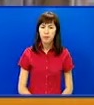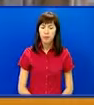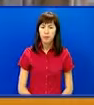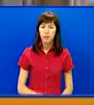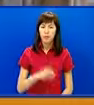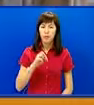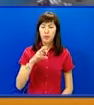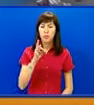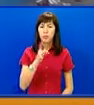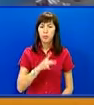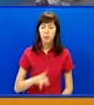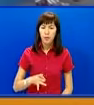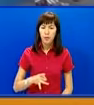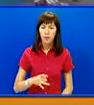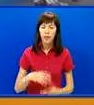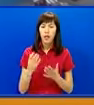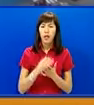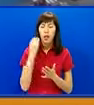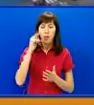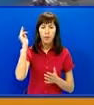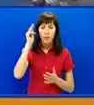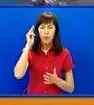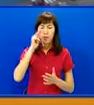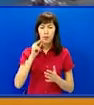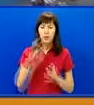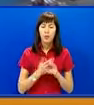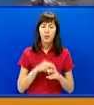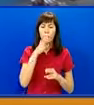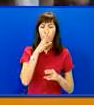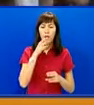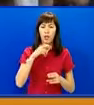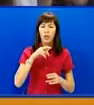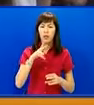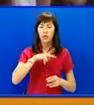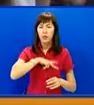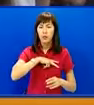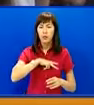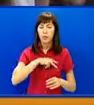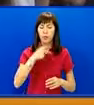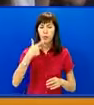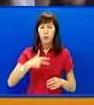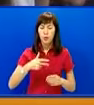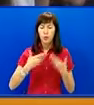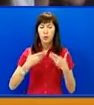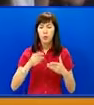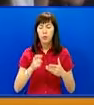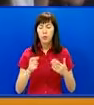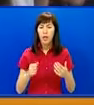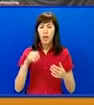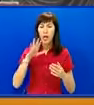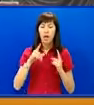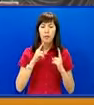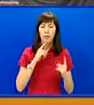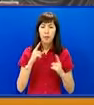А Мактаральский район бьет все рекорды по качеству обучения школьников. В этом году Алтынбелге здесь получили 30 выпускников. На